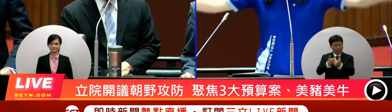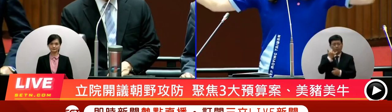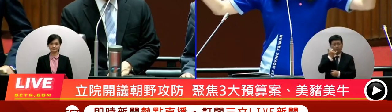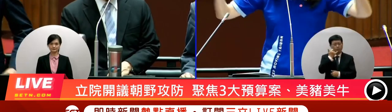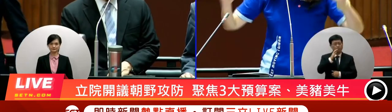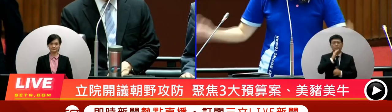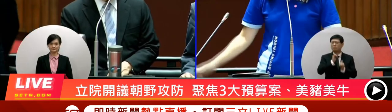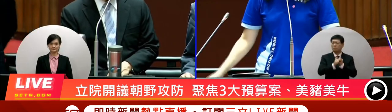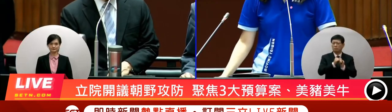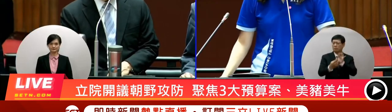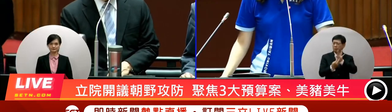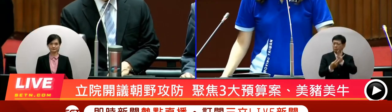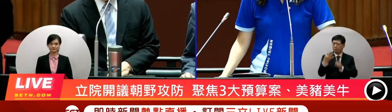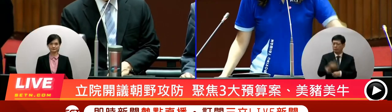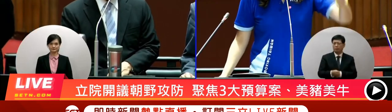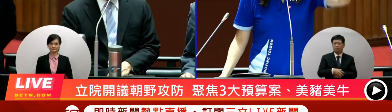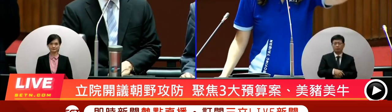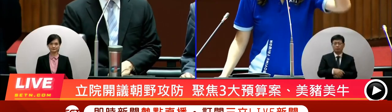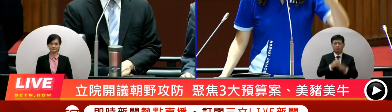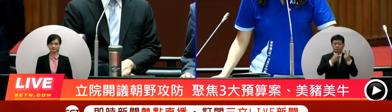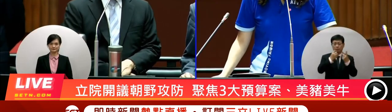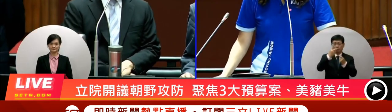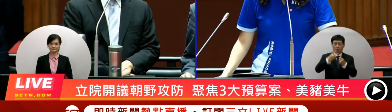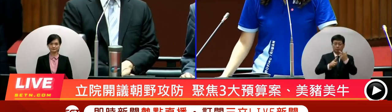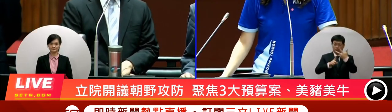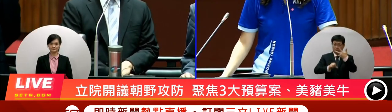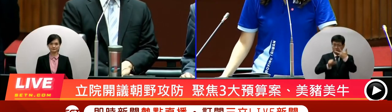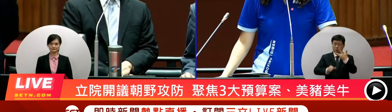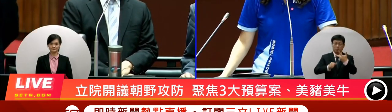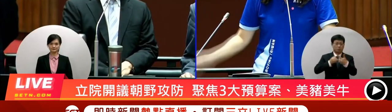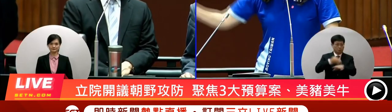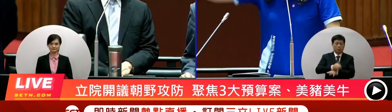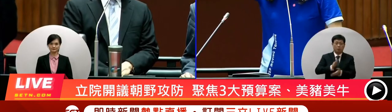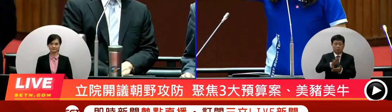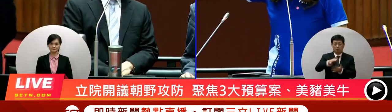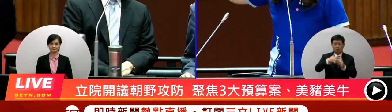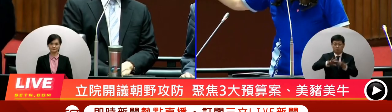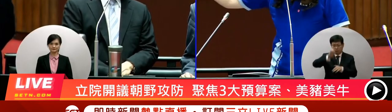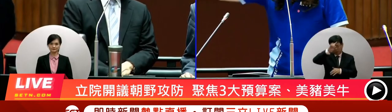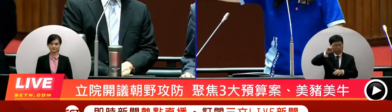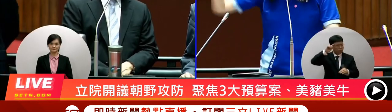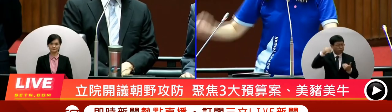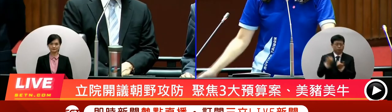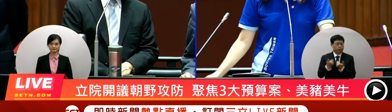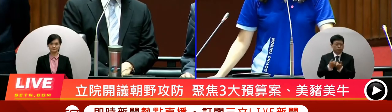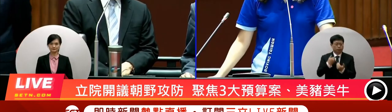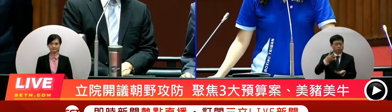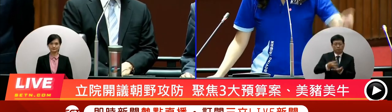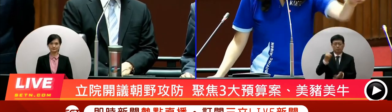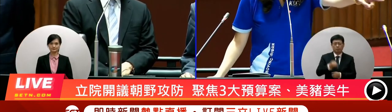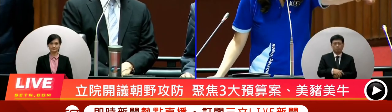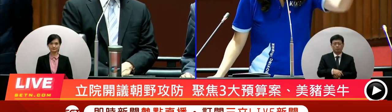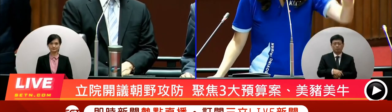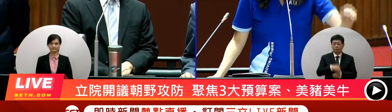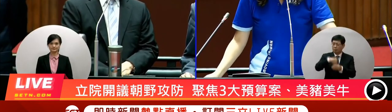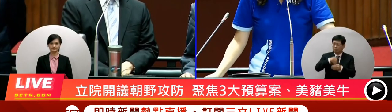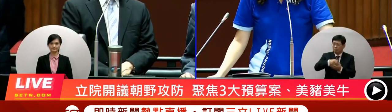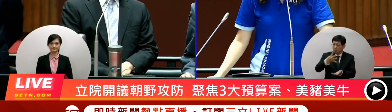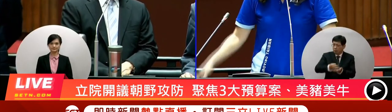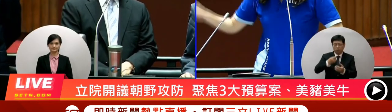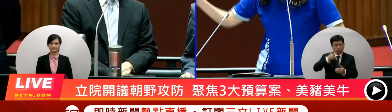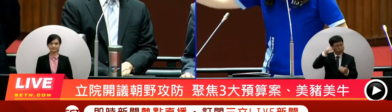大家讲太多了啦。2012年7月5号通过了之后，民进党反对多少次，表决多少